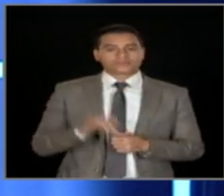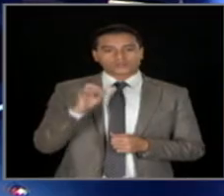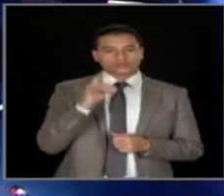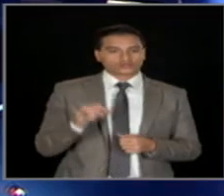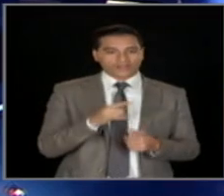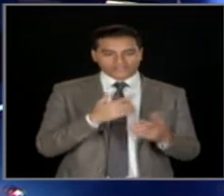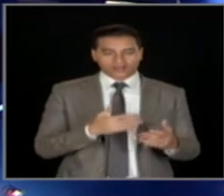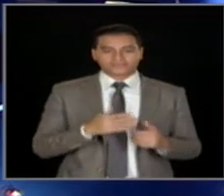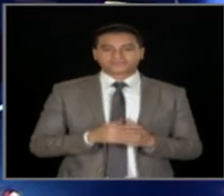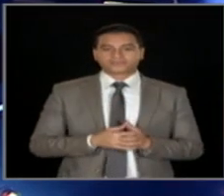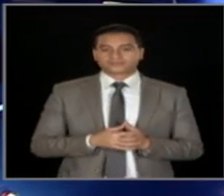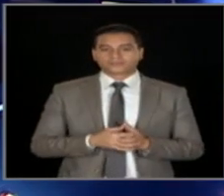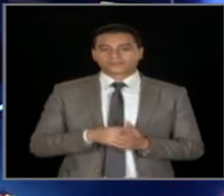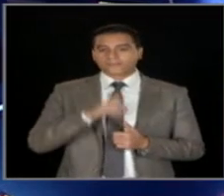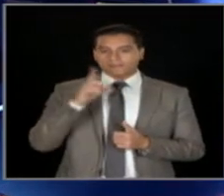مصطفى،